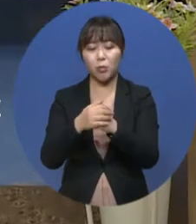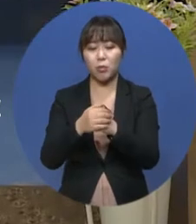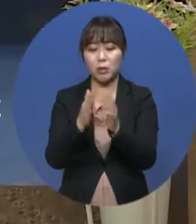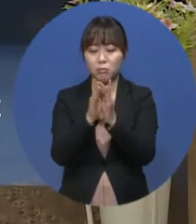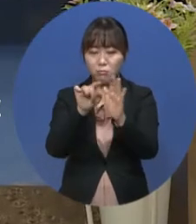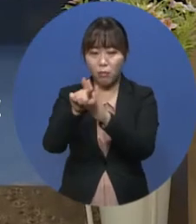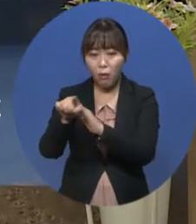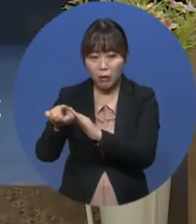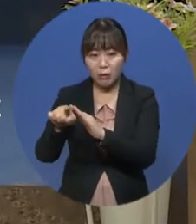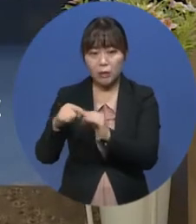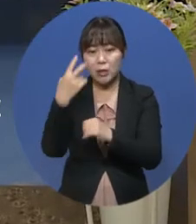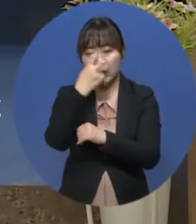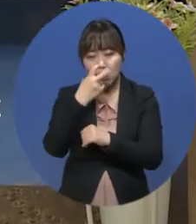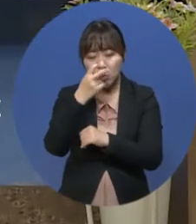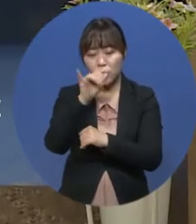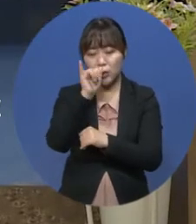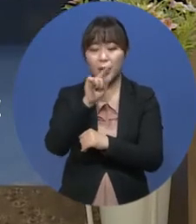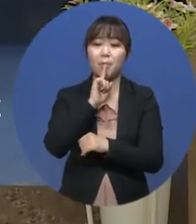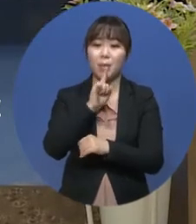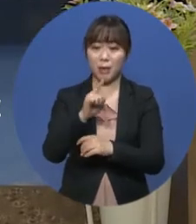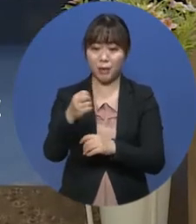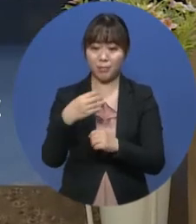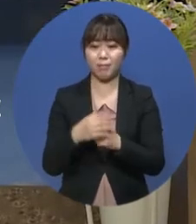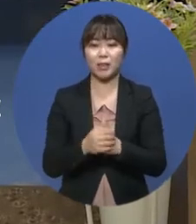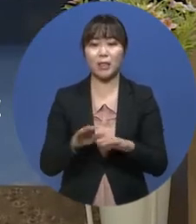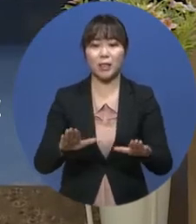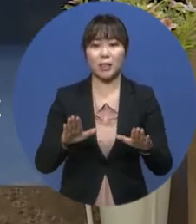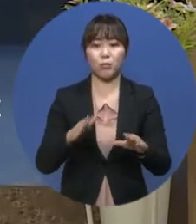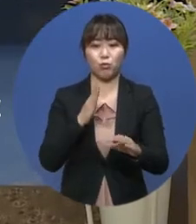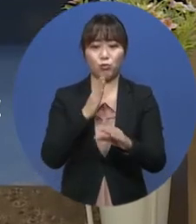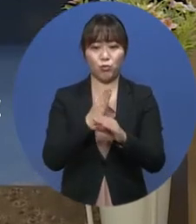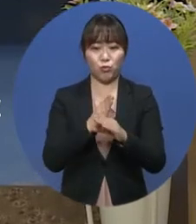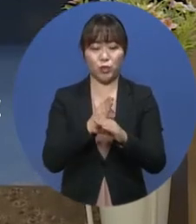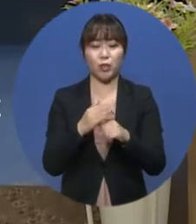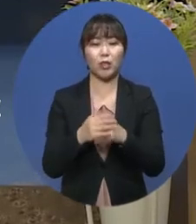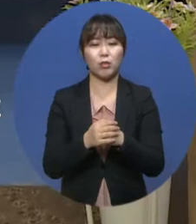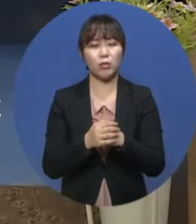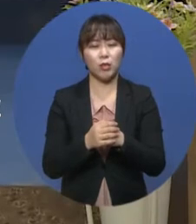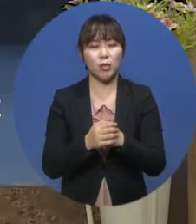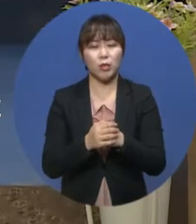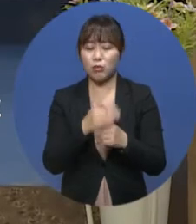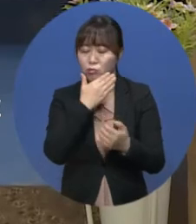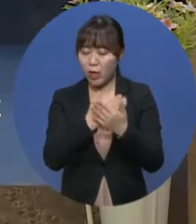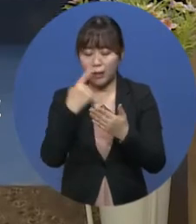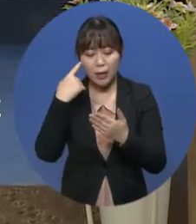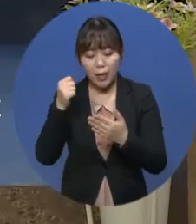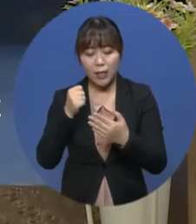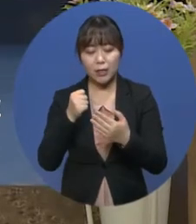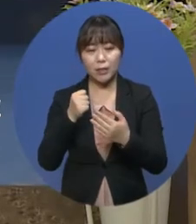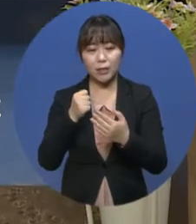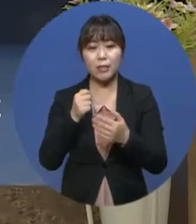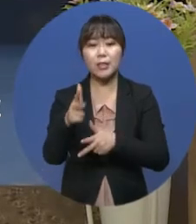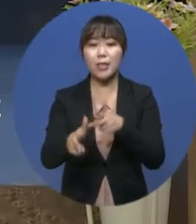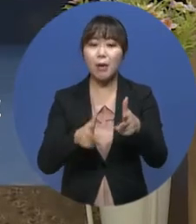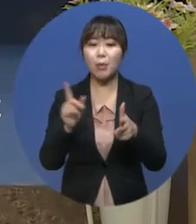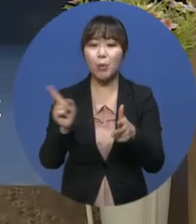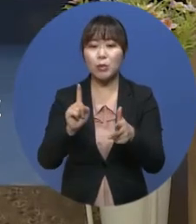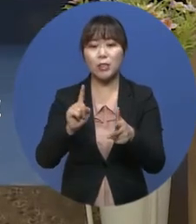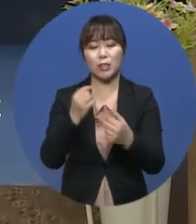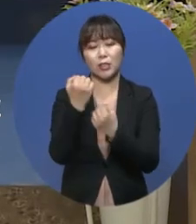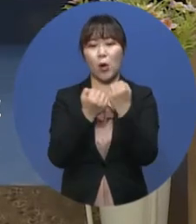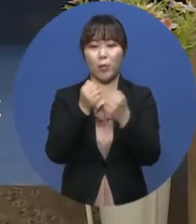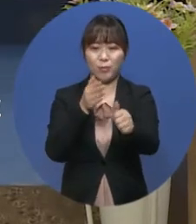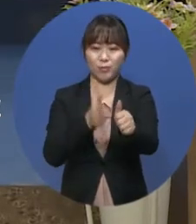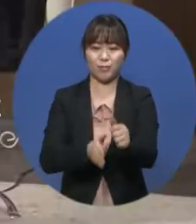계신다고 말씀해 주셨는데요 그럼 현재 진행중인 중점적으로 진행 중 이 사업에는 어떤 것이 있는 제